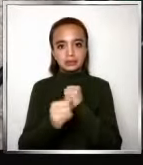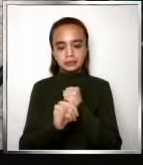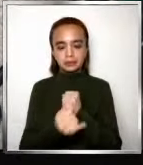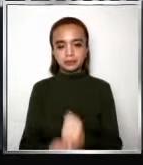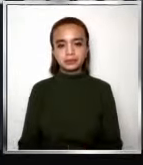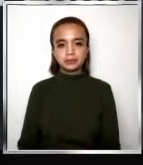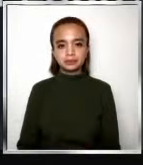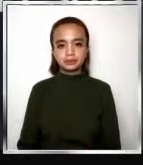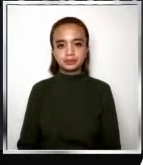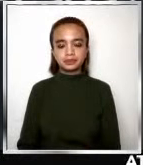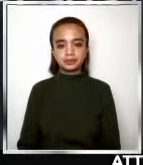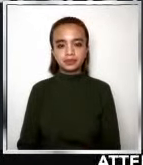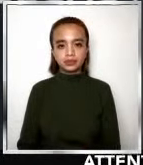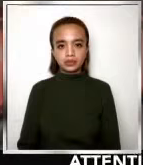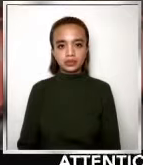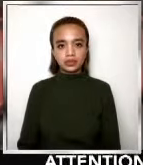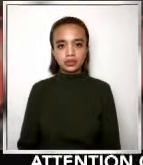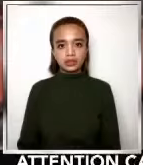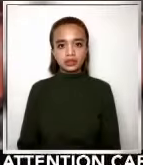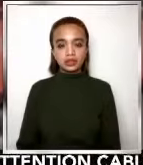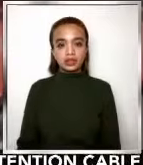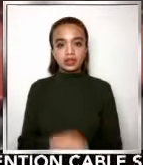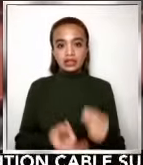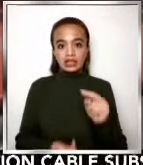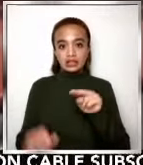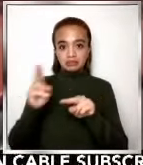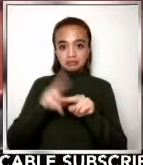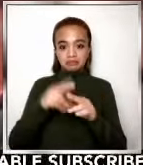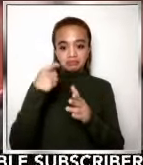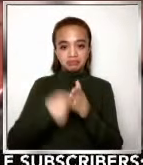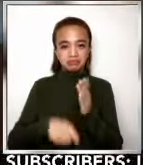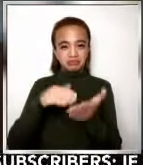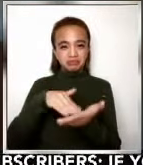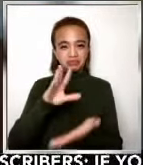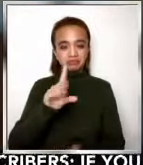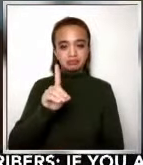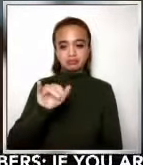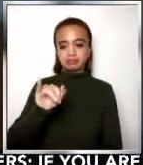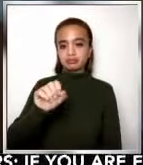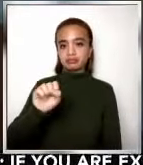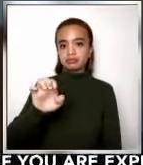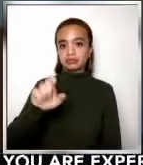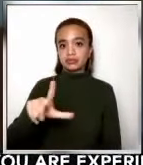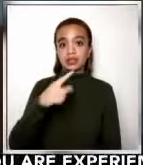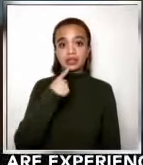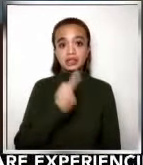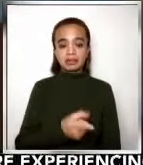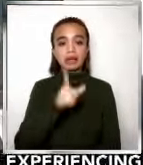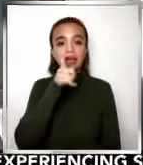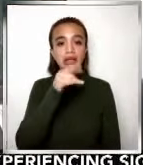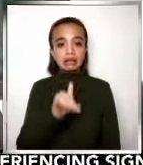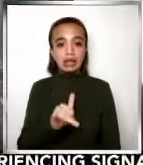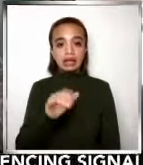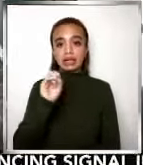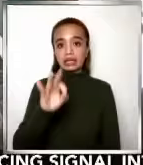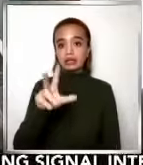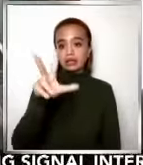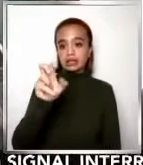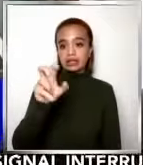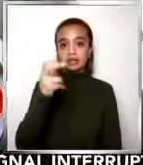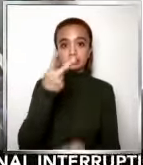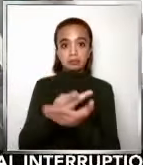Sa taas ng presyo ng diesel ngayon, swerte na raw kung kumita ng 300 pesos kada araw ang jeepney driver na si Carlo. Dati